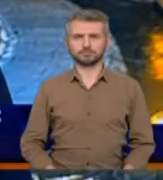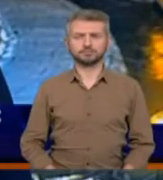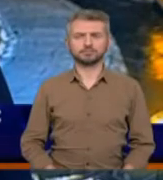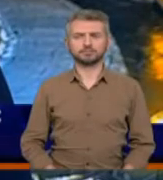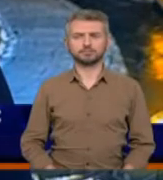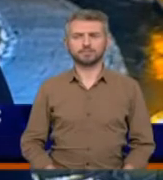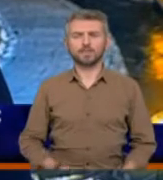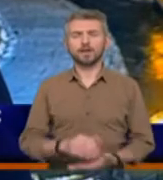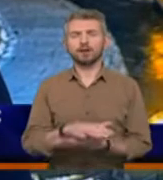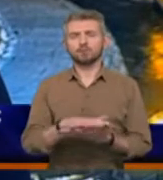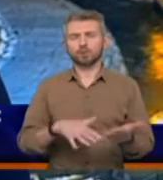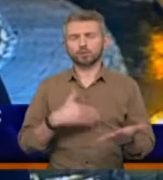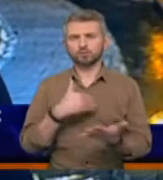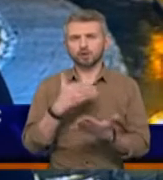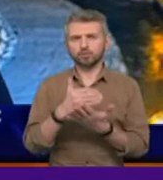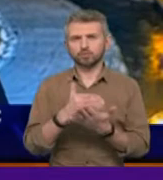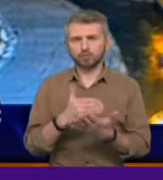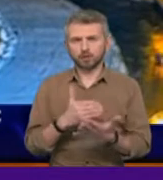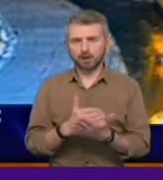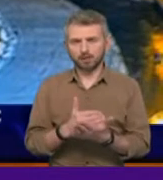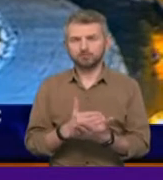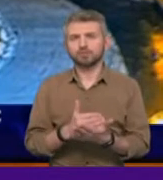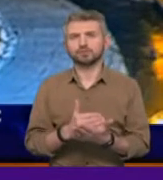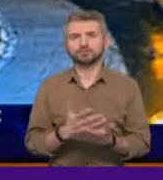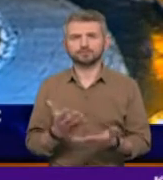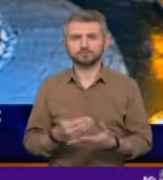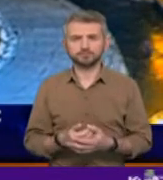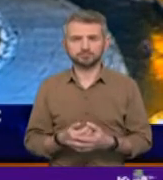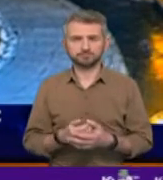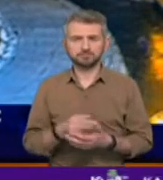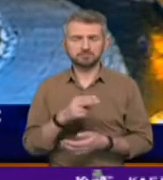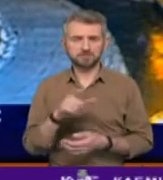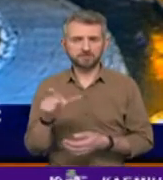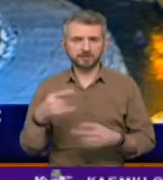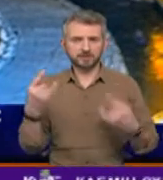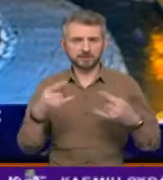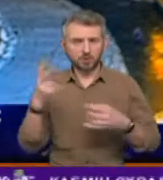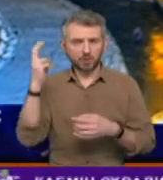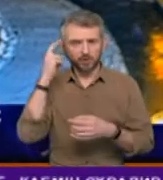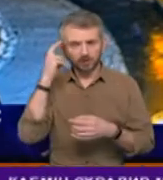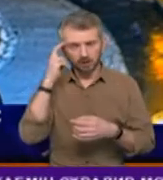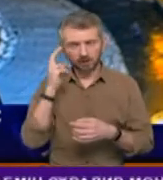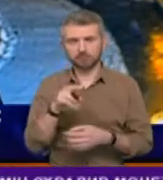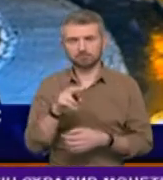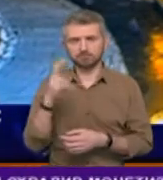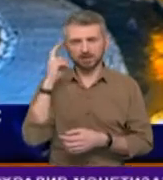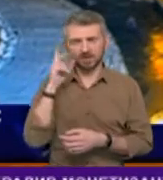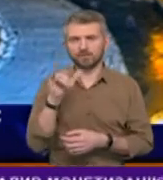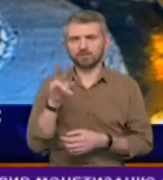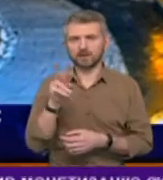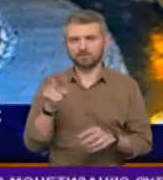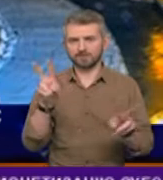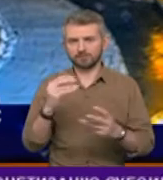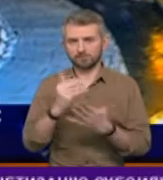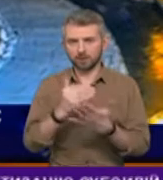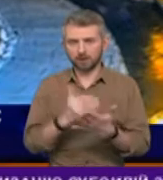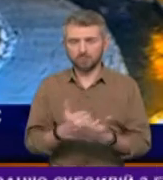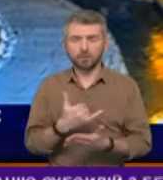це оригінали, да, згідно з оригіналом, і відправила в регіональний центр. Такі особи можуть відправляти все в регіональний